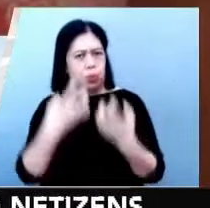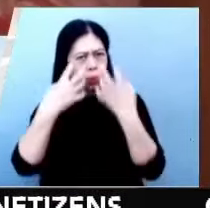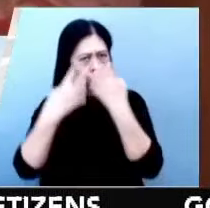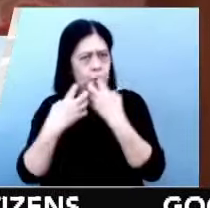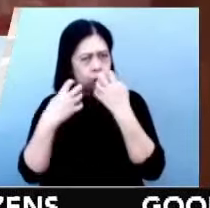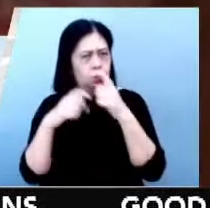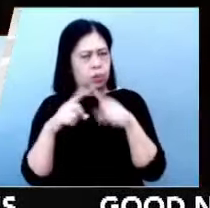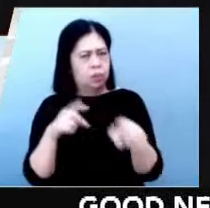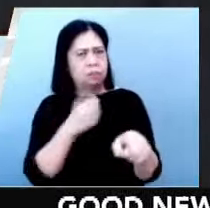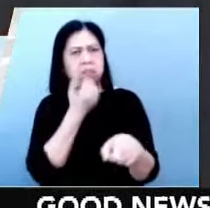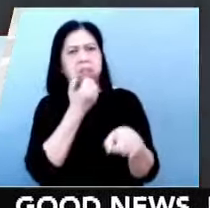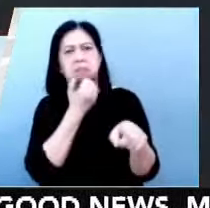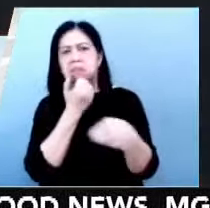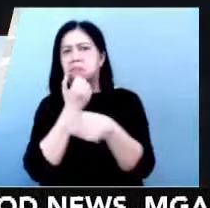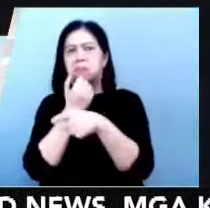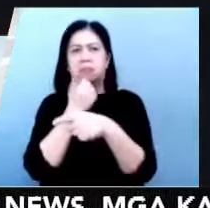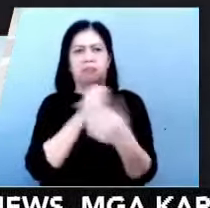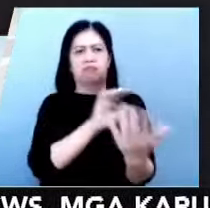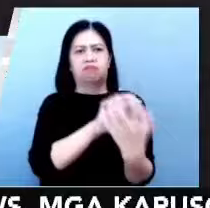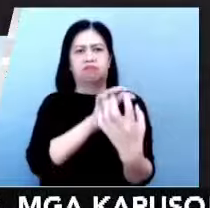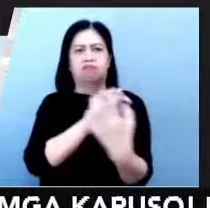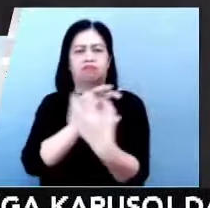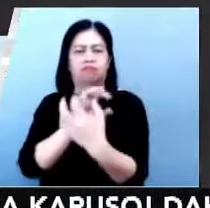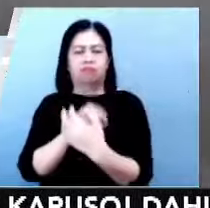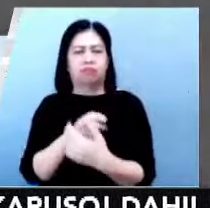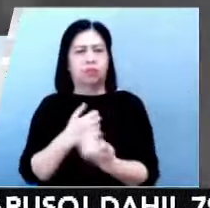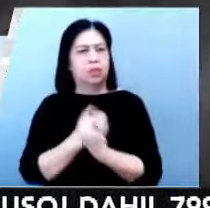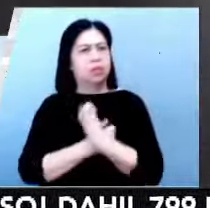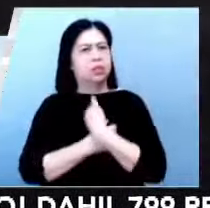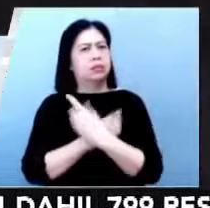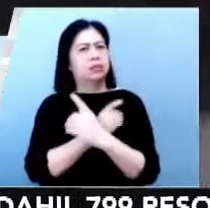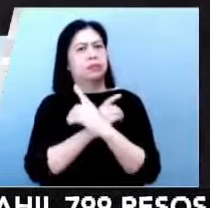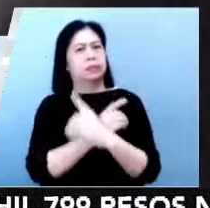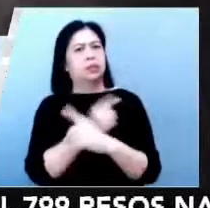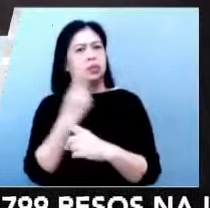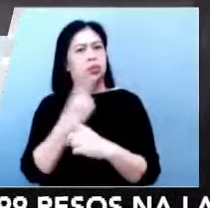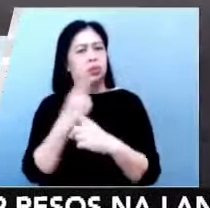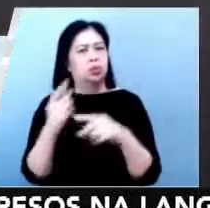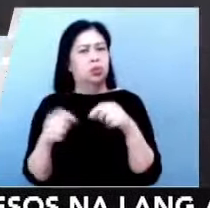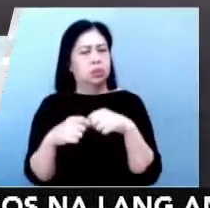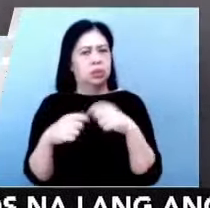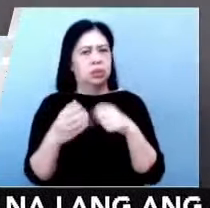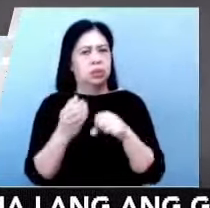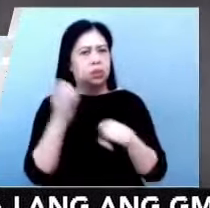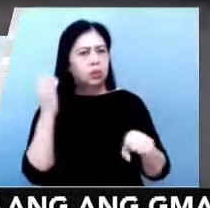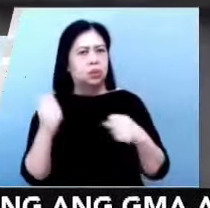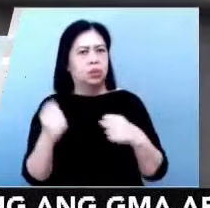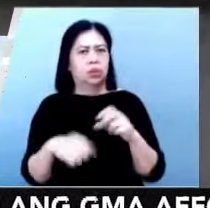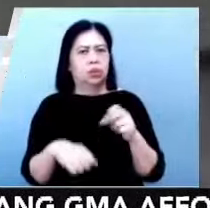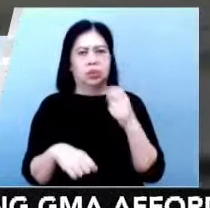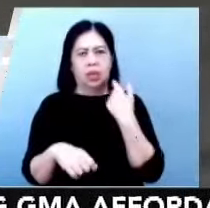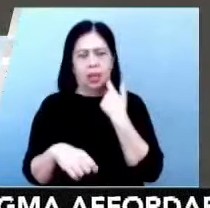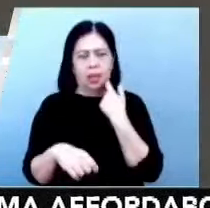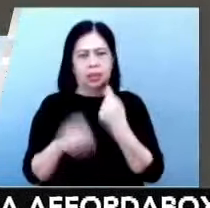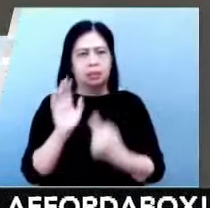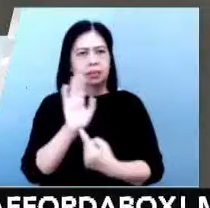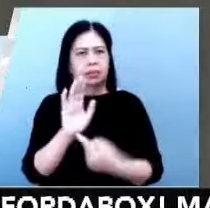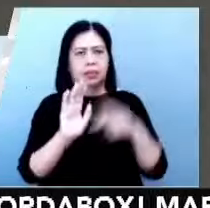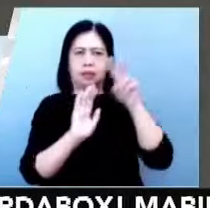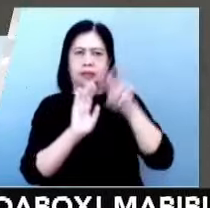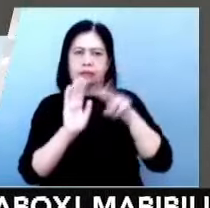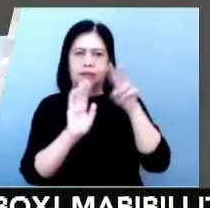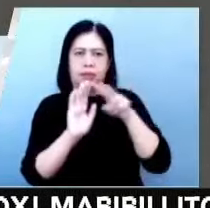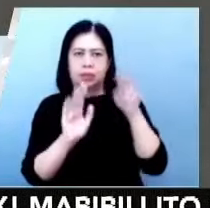ang kanyang mga kinumpronta. Pang self-defense lang daw ang expandable baton na hawak-hawak niya sa ilang video ng